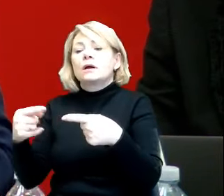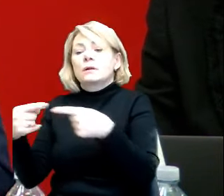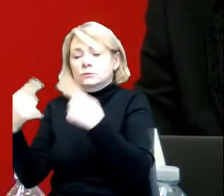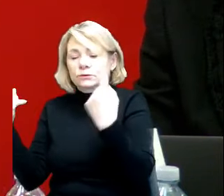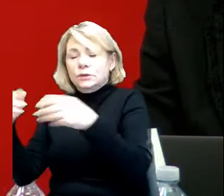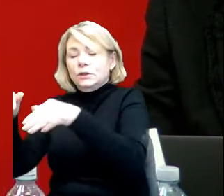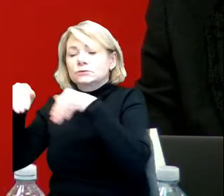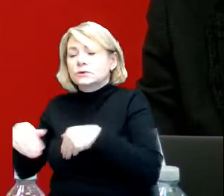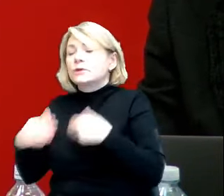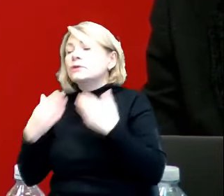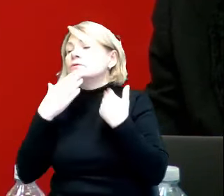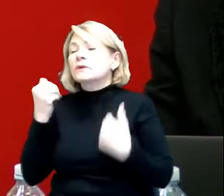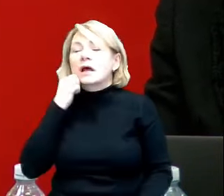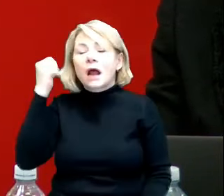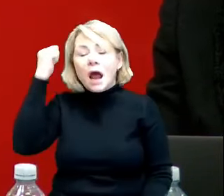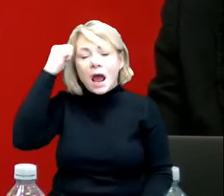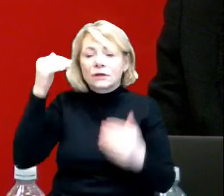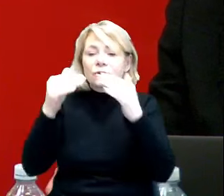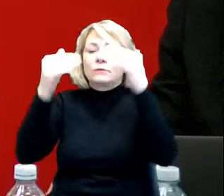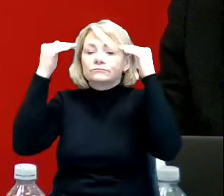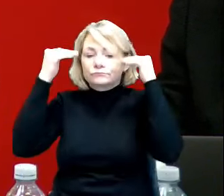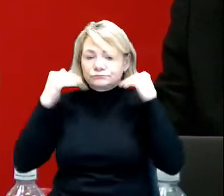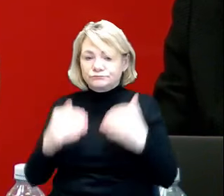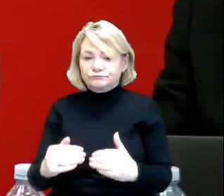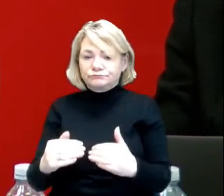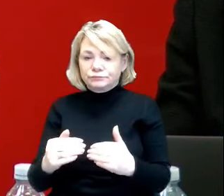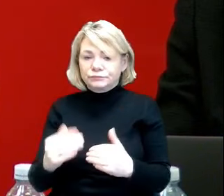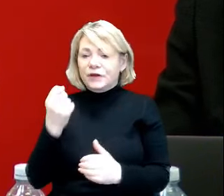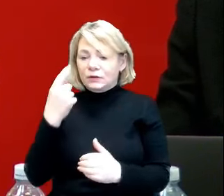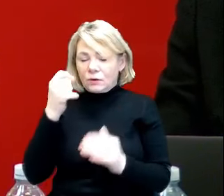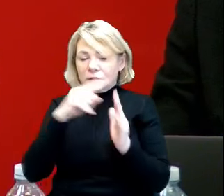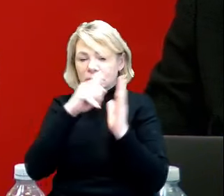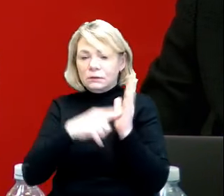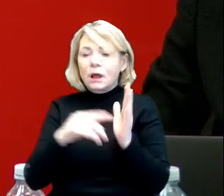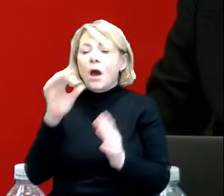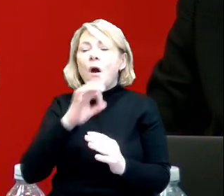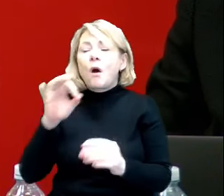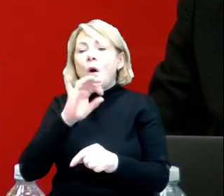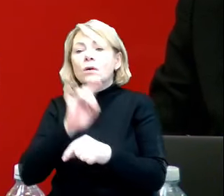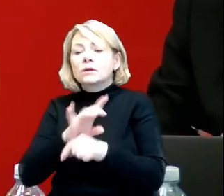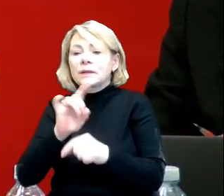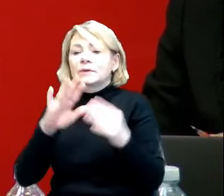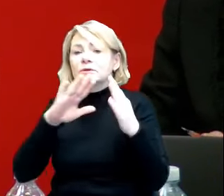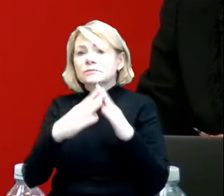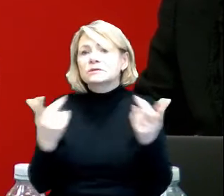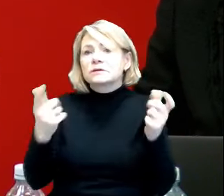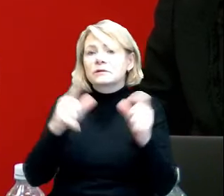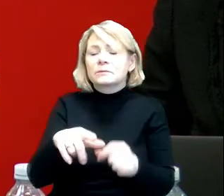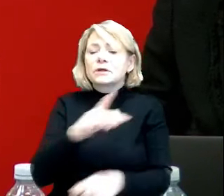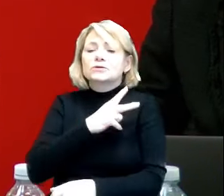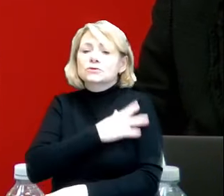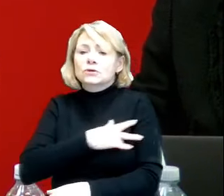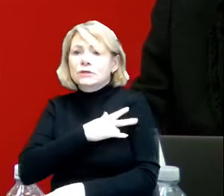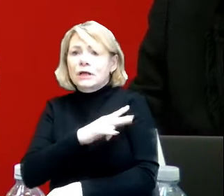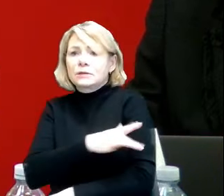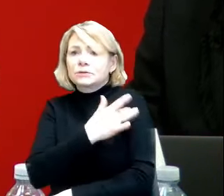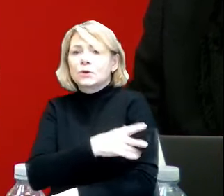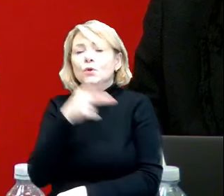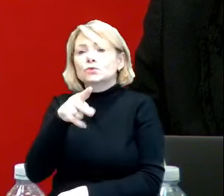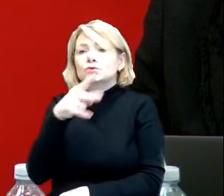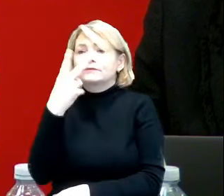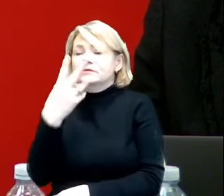kolegos sekantis darbotvarkės klausimas dėl klaipėdos miesto savivaldybės socialinių paslaugų 2024 metų plano